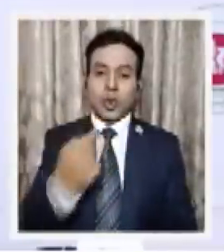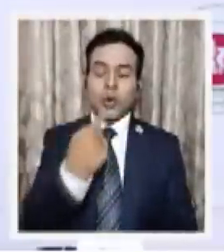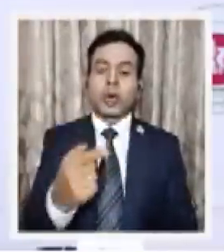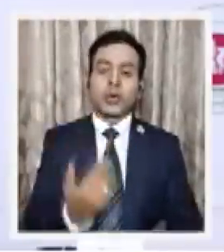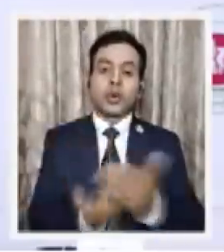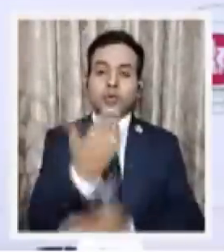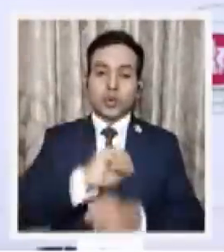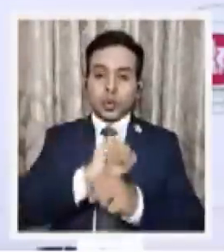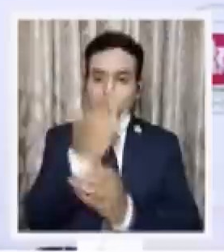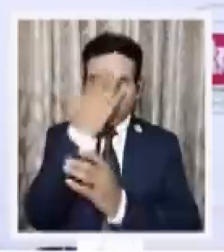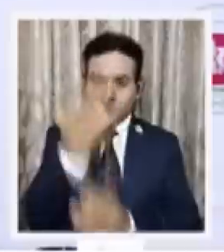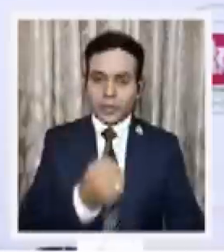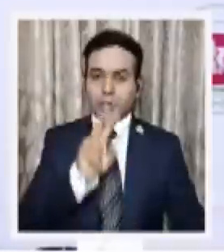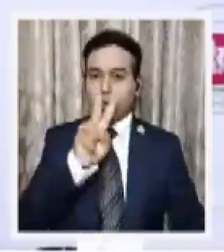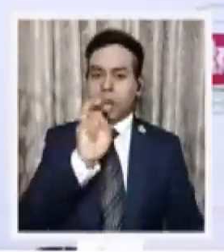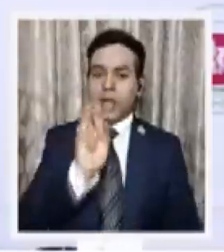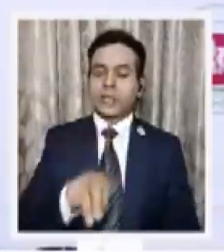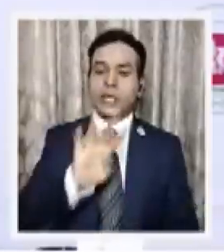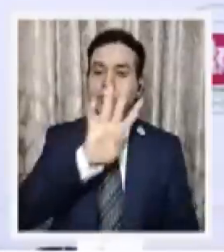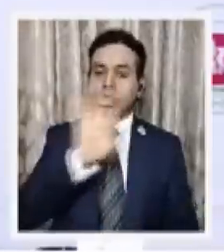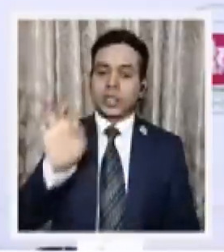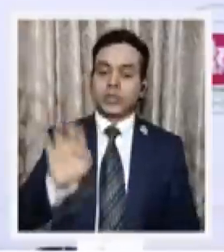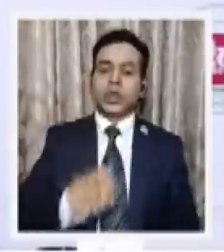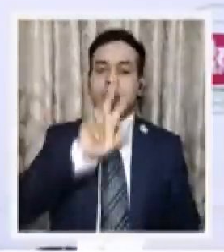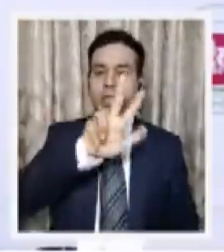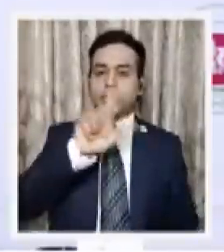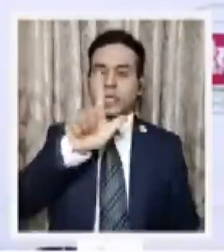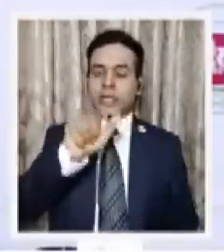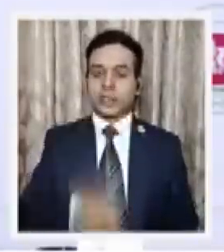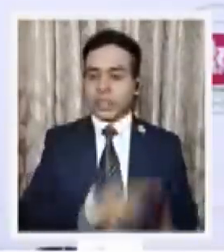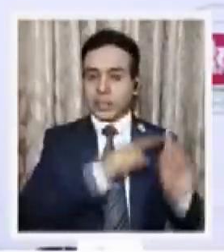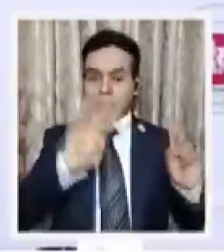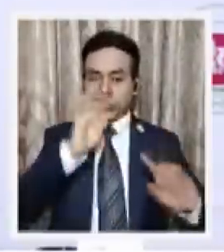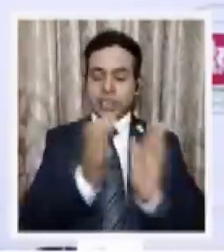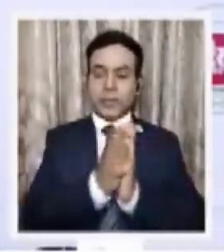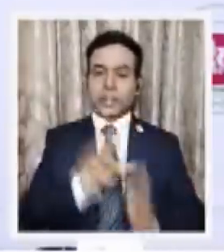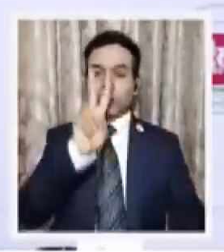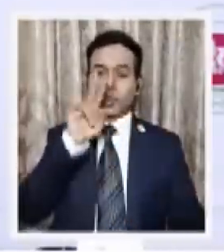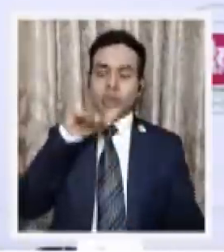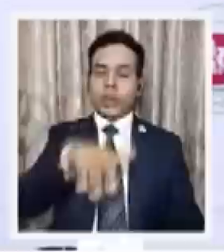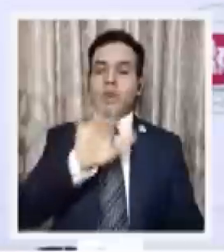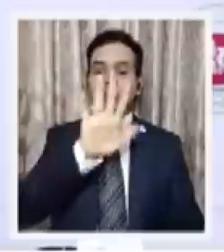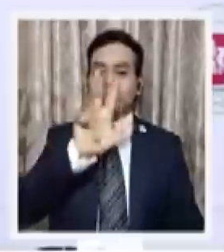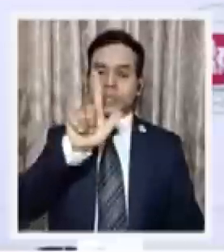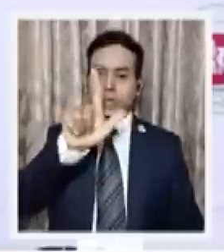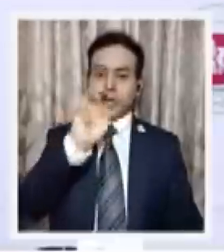2,487 জন। এ পর্যন্ত শনাক্ত 2,57,600 জন। 24 ঘন্টায় শনাক্তের হার